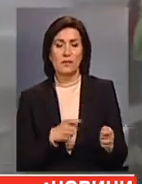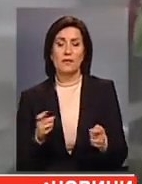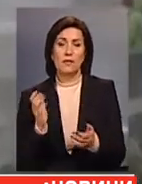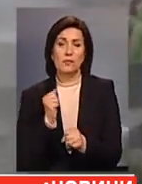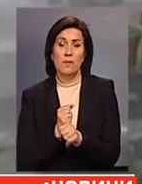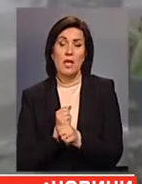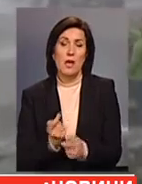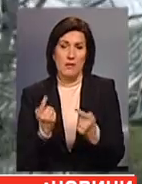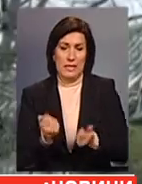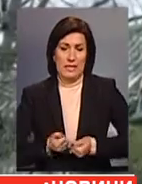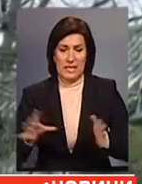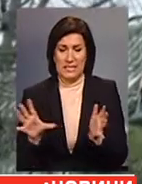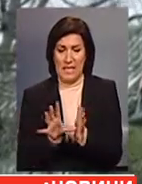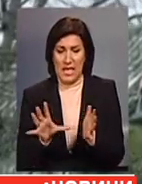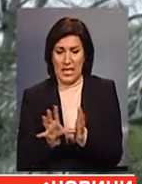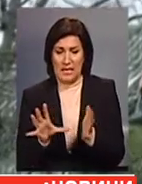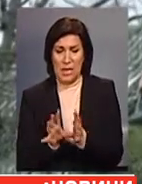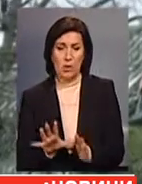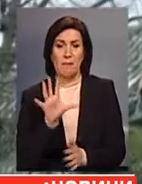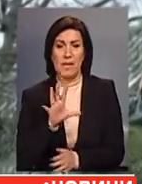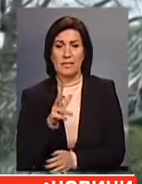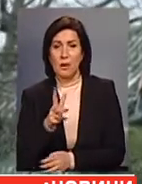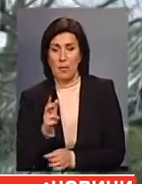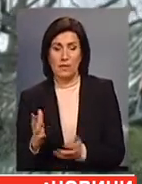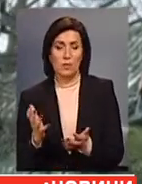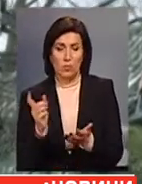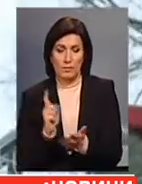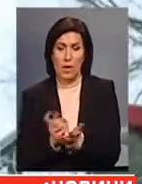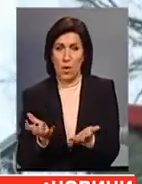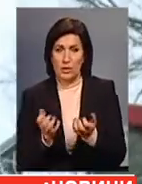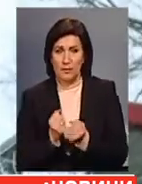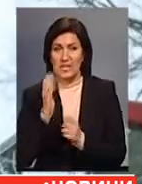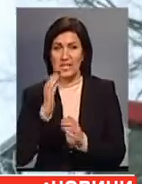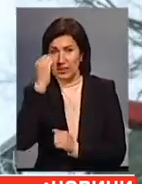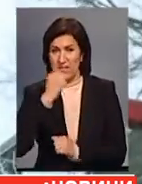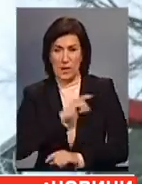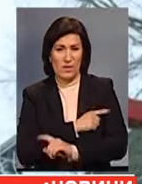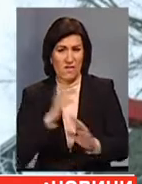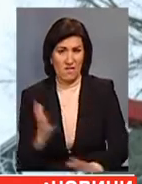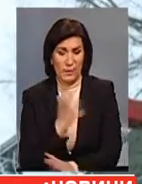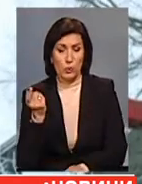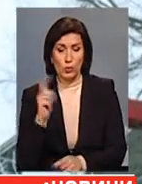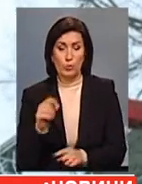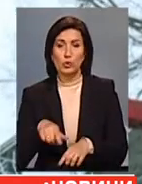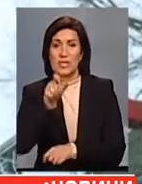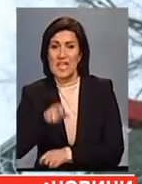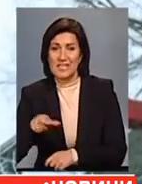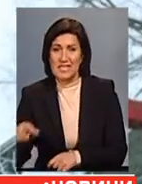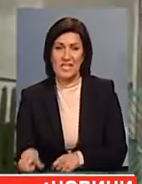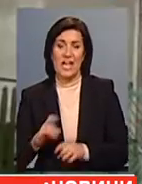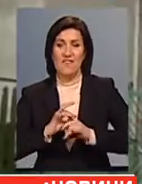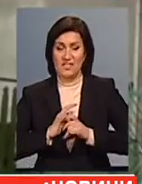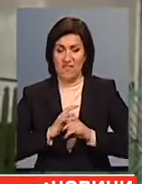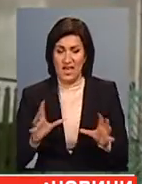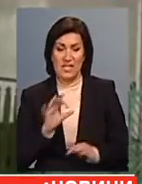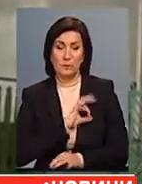енергії. Як повідомляє Радіо Польща, майже 5 гігаватів удалося отримати не лише завдяки потужному вітру, а й тому, що населення в різдвяні